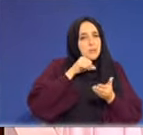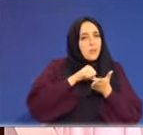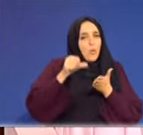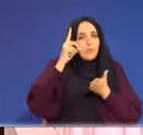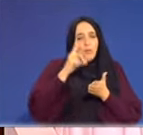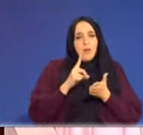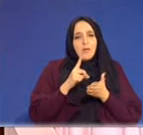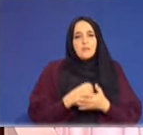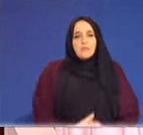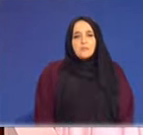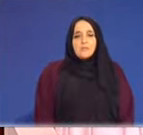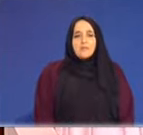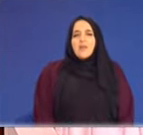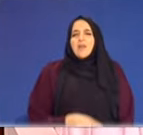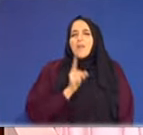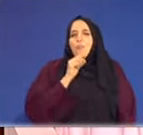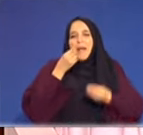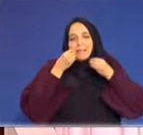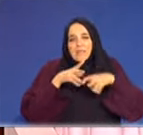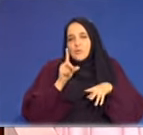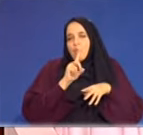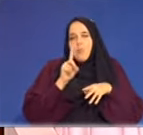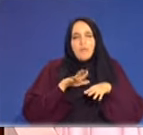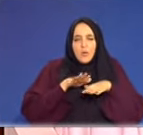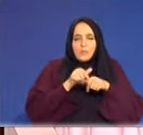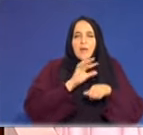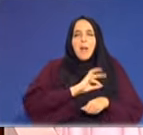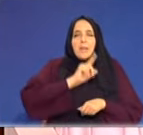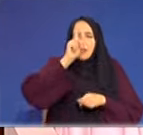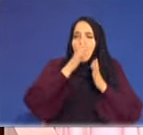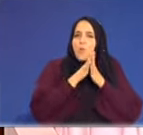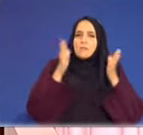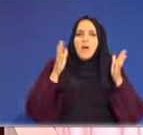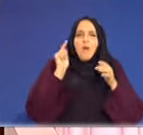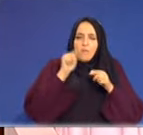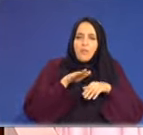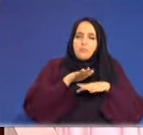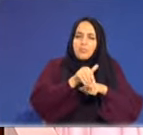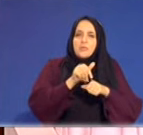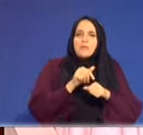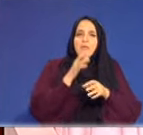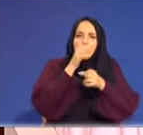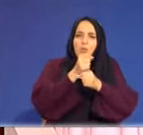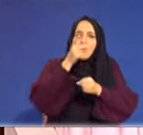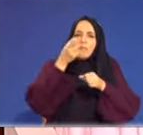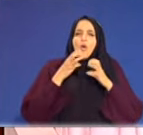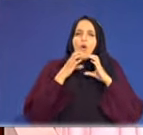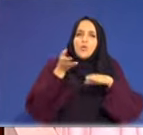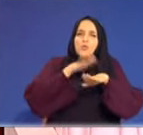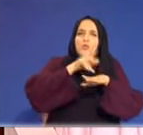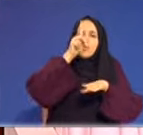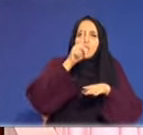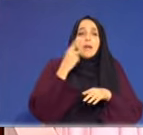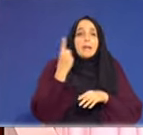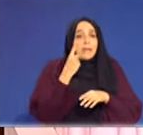حقوقه، وإن شاء الله ما يأسش من رحمة الله، ويتكل على ربي إن شاء الله، والناس أهل الخير اللي يسمعونا إن شاء الله